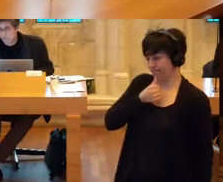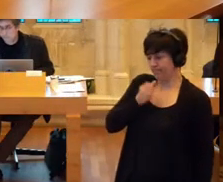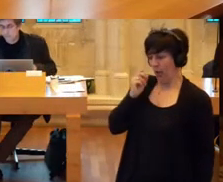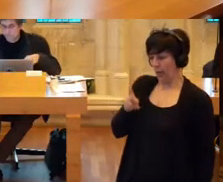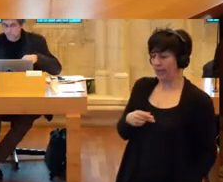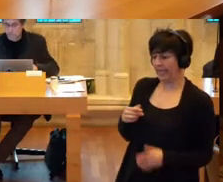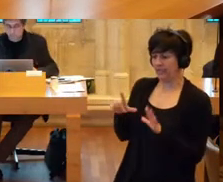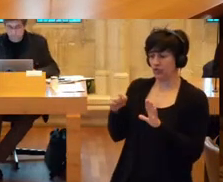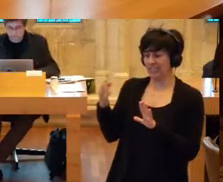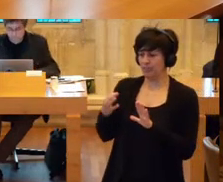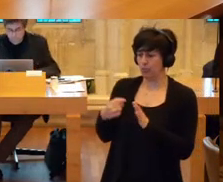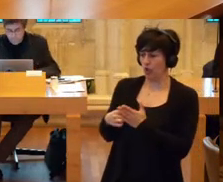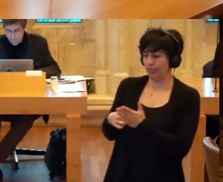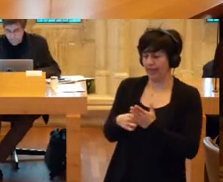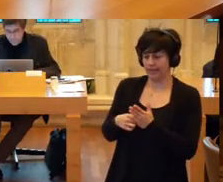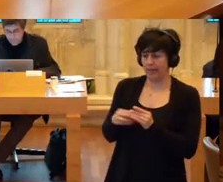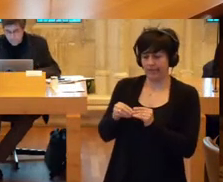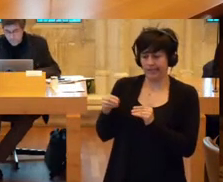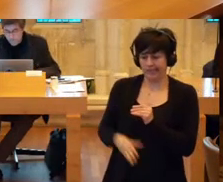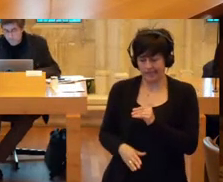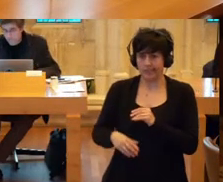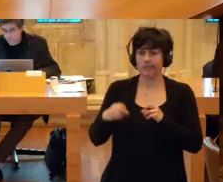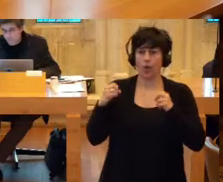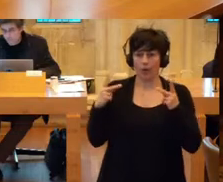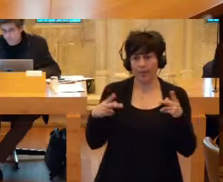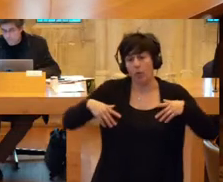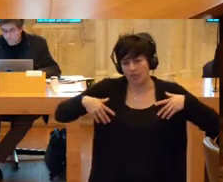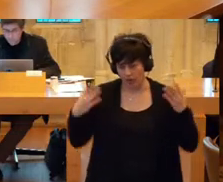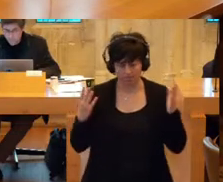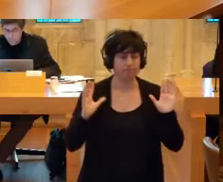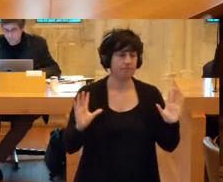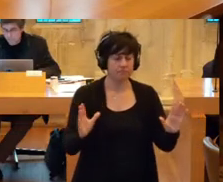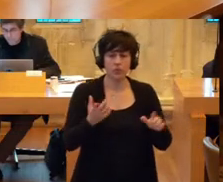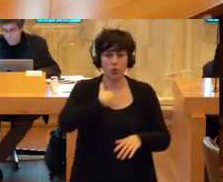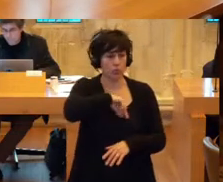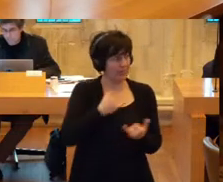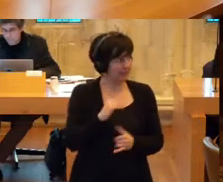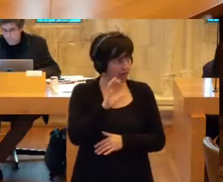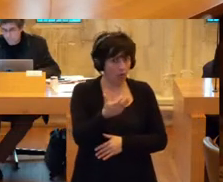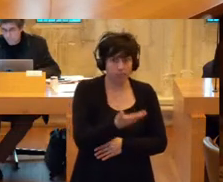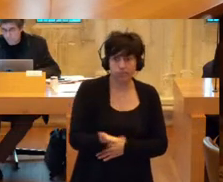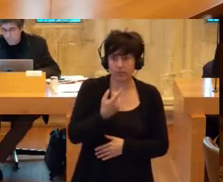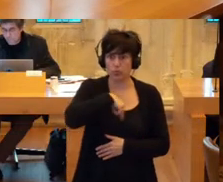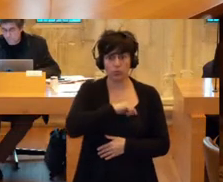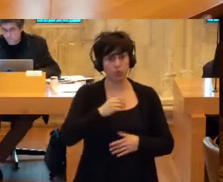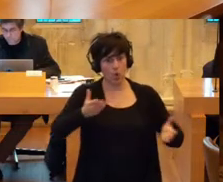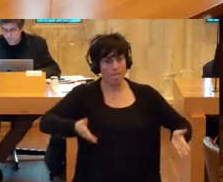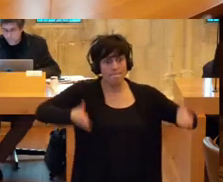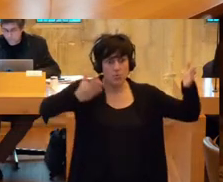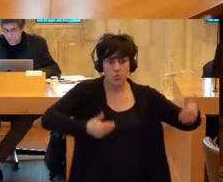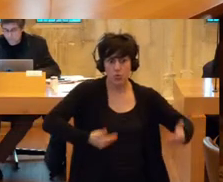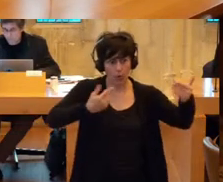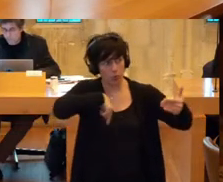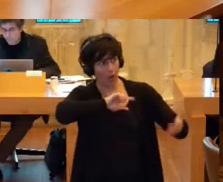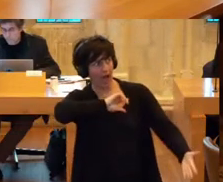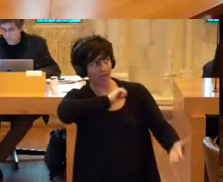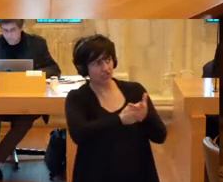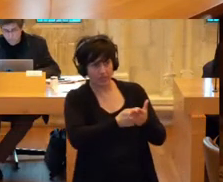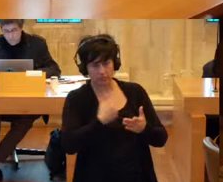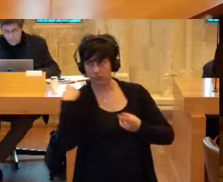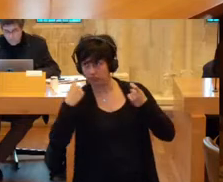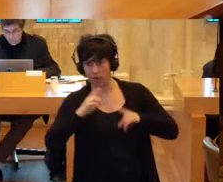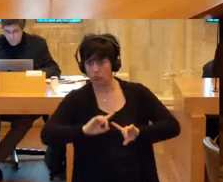particulier. Alors, de fait, nous n'avons pas envisagé d'acheter les murs, hein, ça c'est très clair. Je ne sais pas